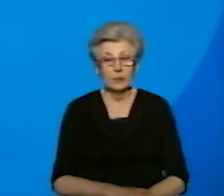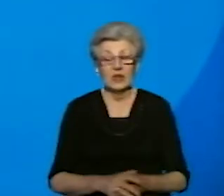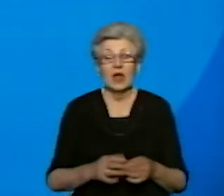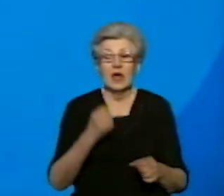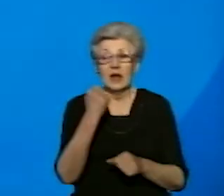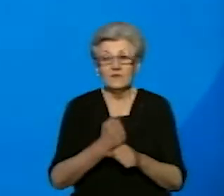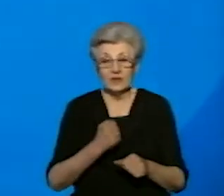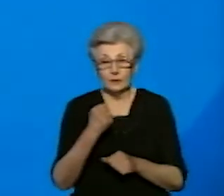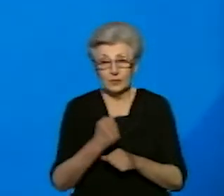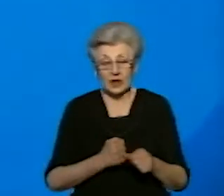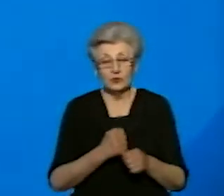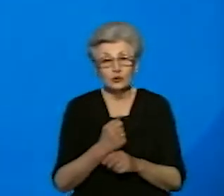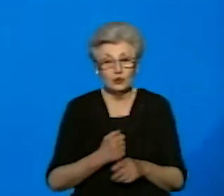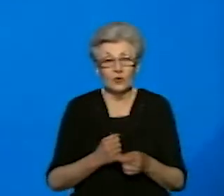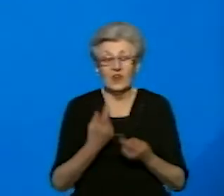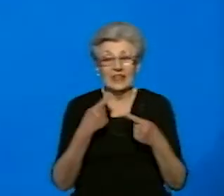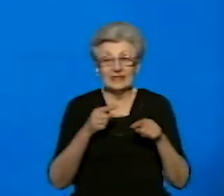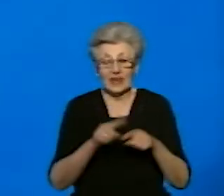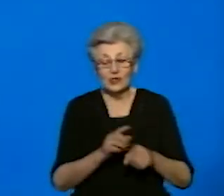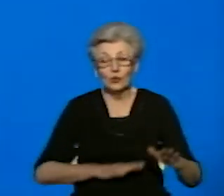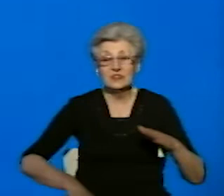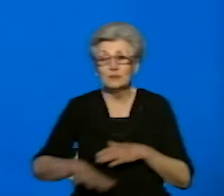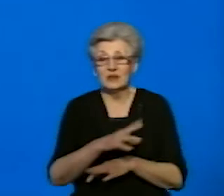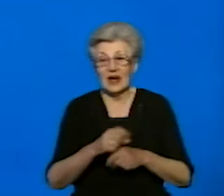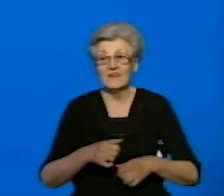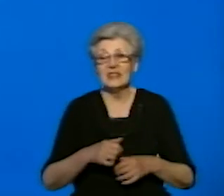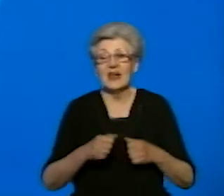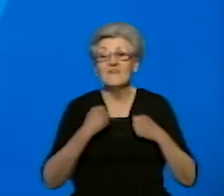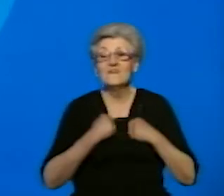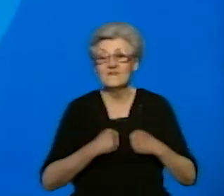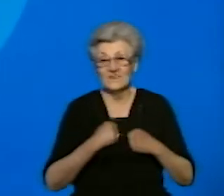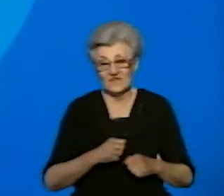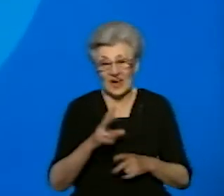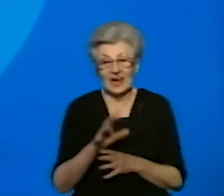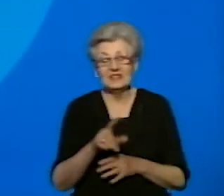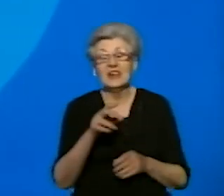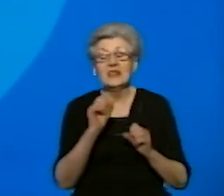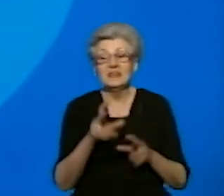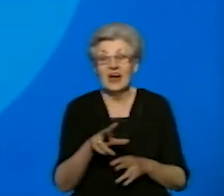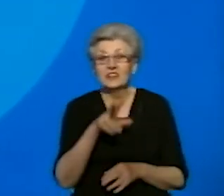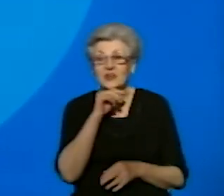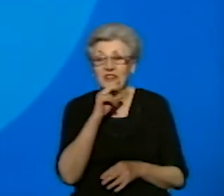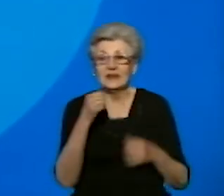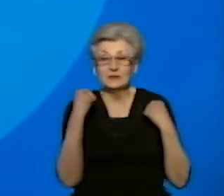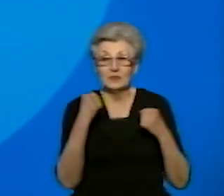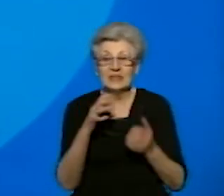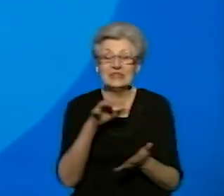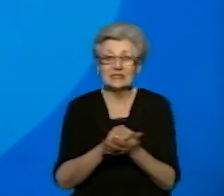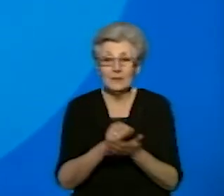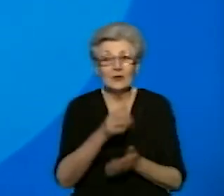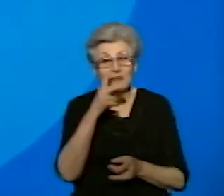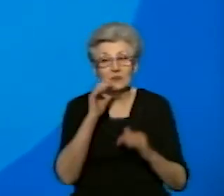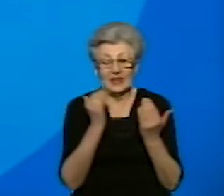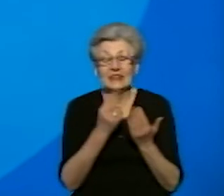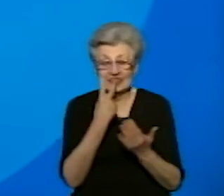Відпрацьовують техніку з плавання у ванні та тренуються через відеоконференції. Як чернівецькі спортсмени займаються під час карантину, дивіться